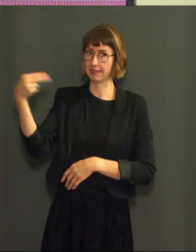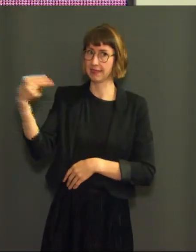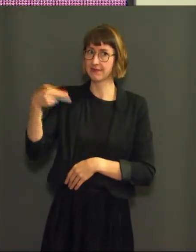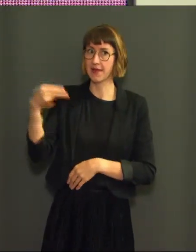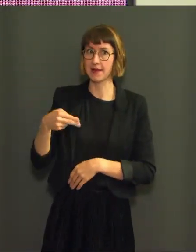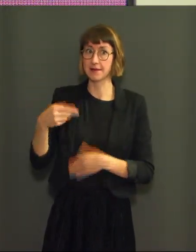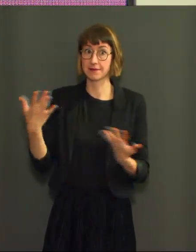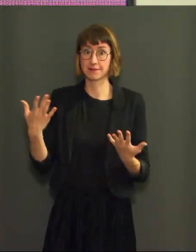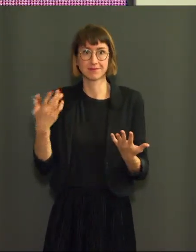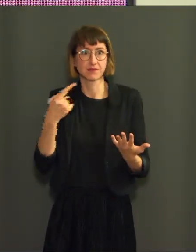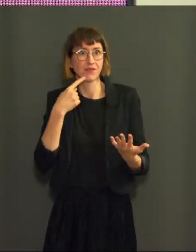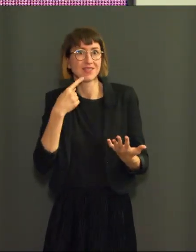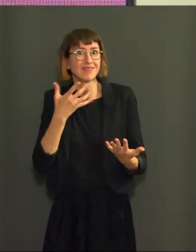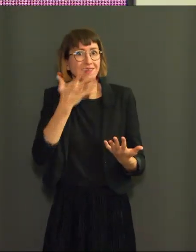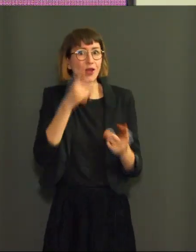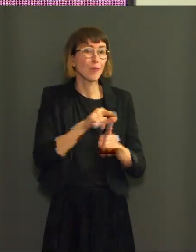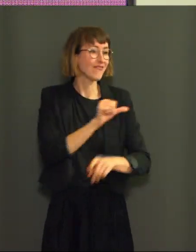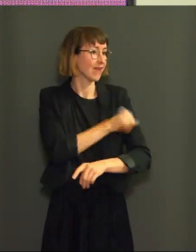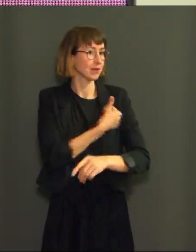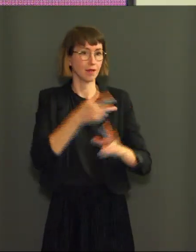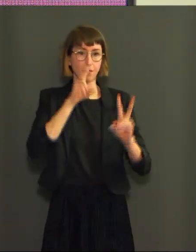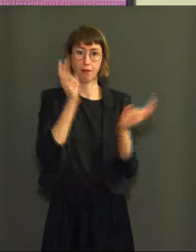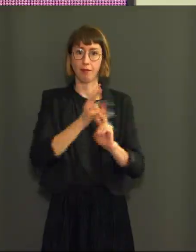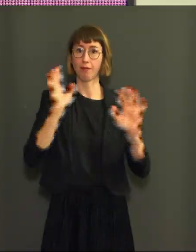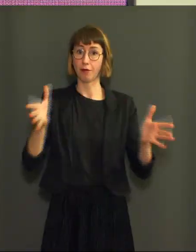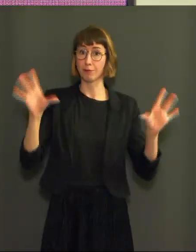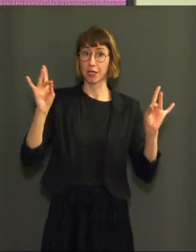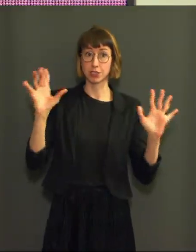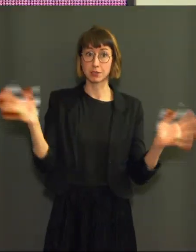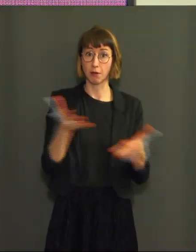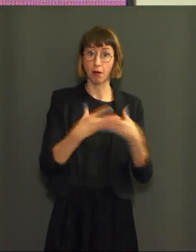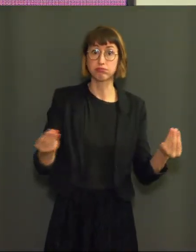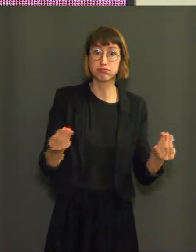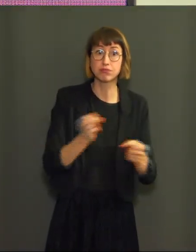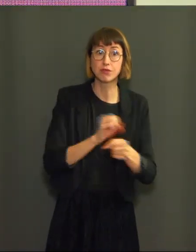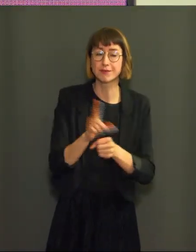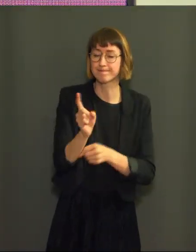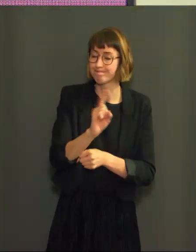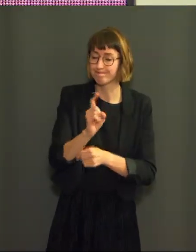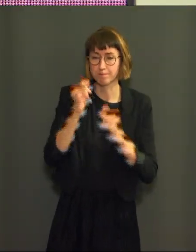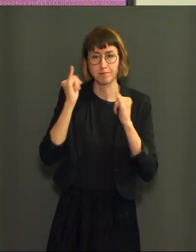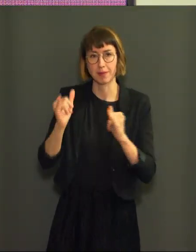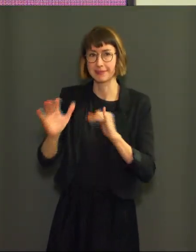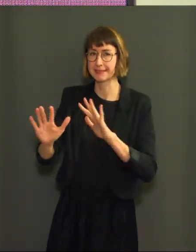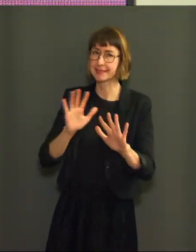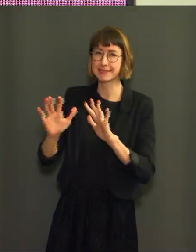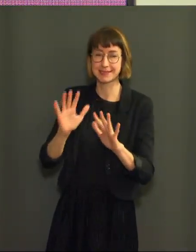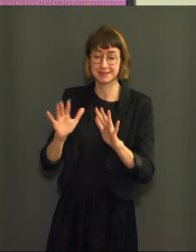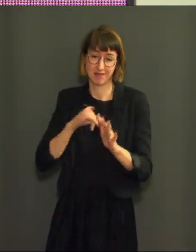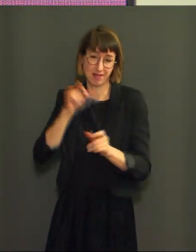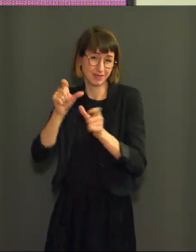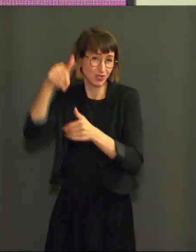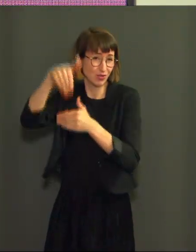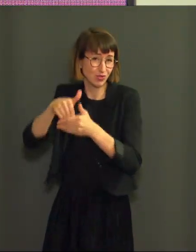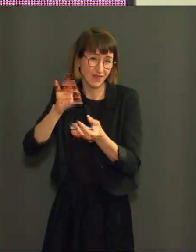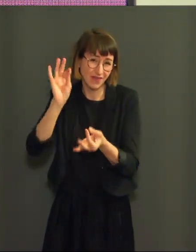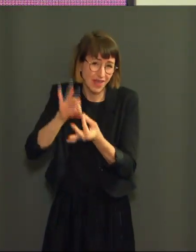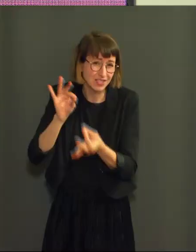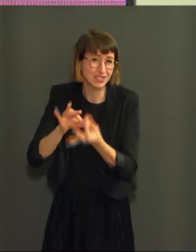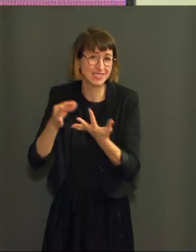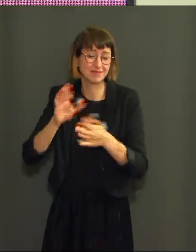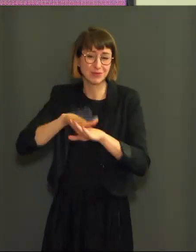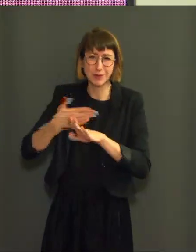rester vigilants, même et y compris surtout pour les personnes les plus fragiles et pour les personnes âgées. Alors nous n'arrêtons pas de vous